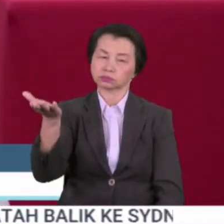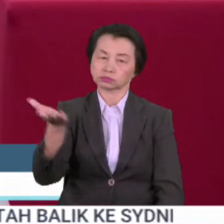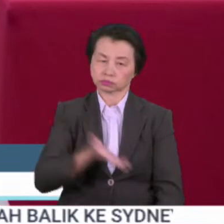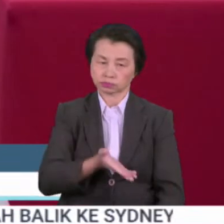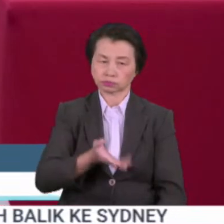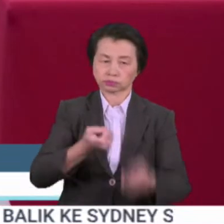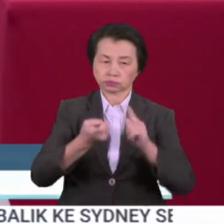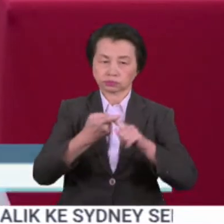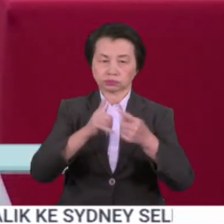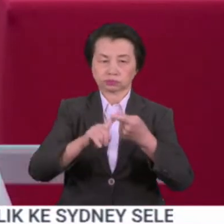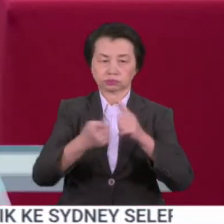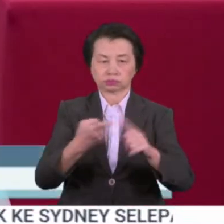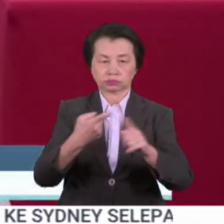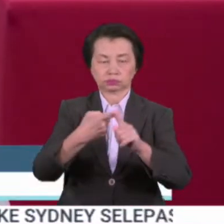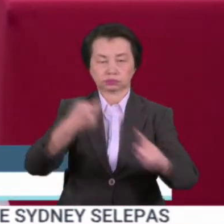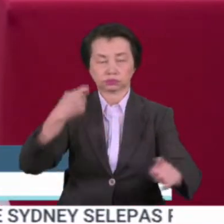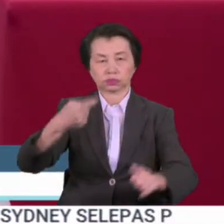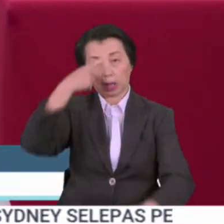akan